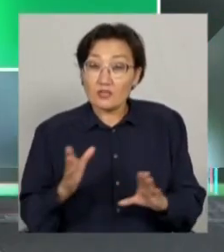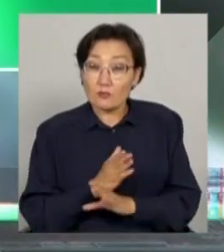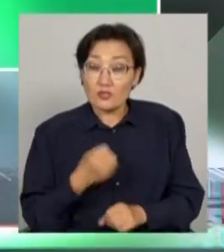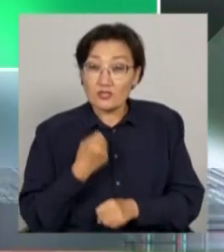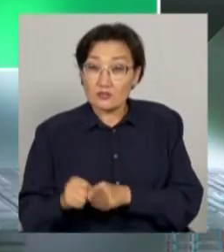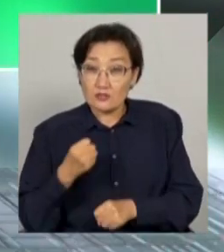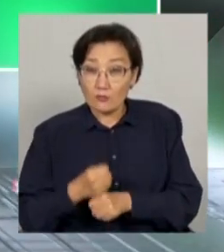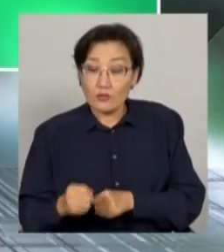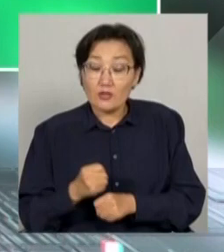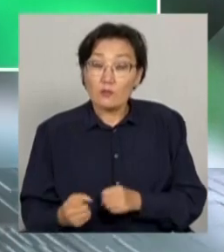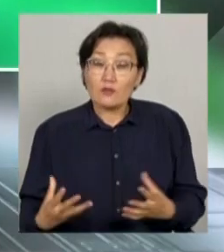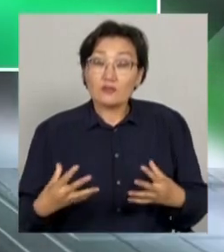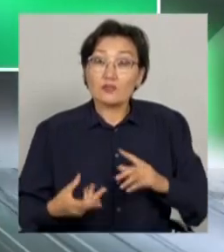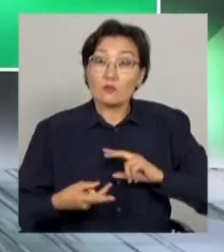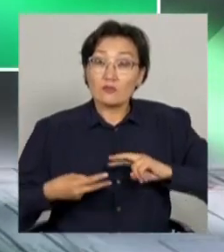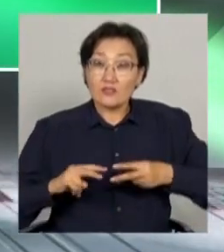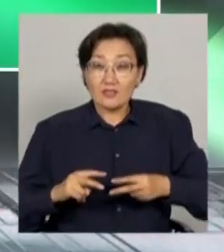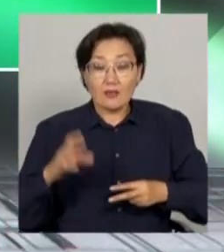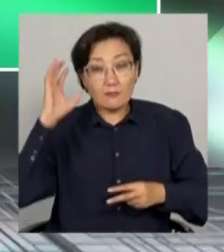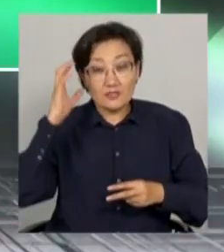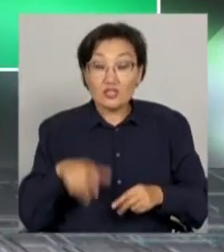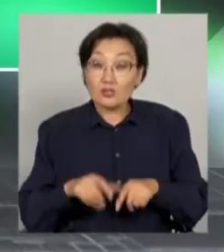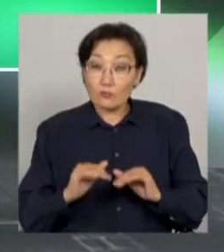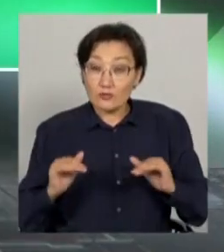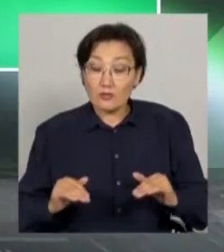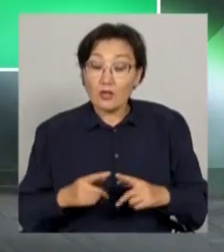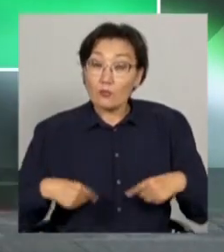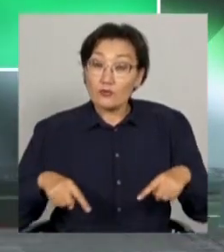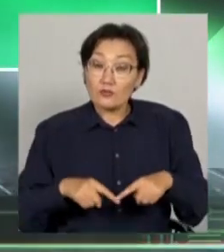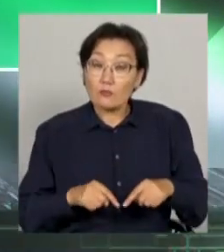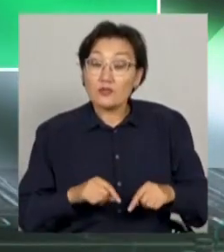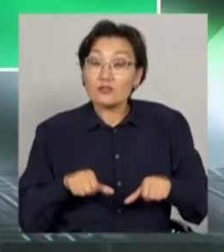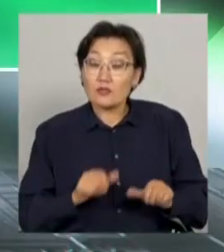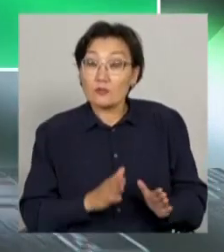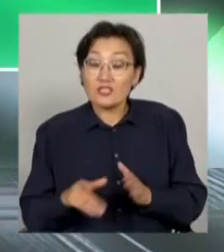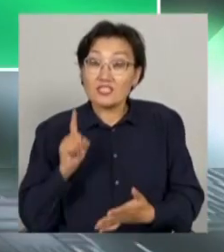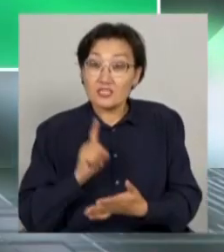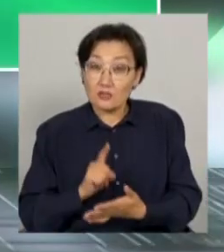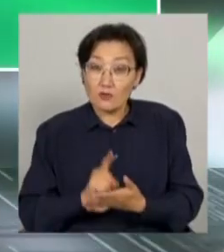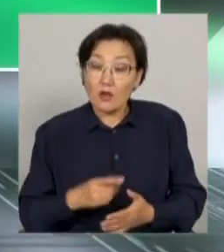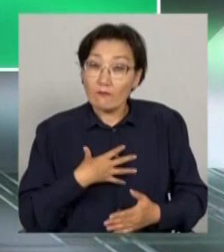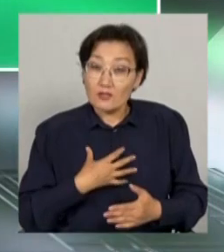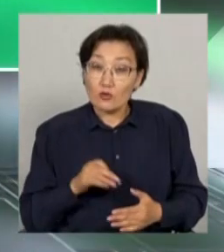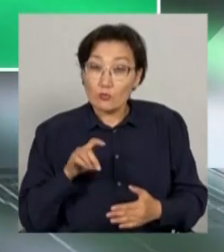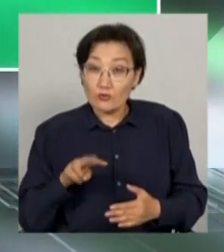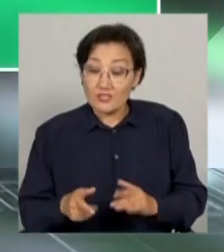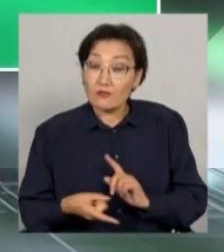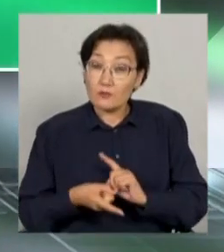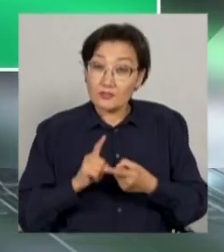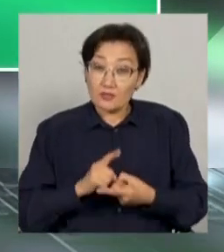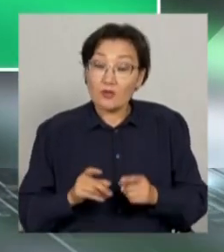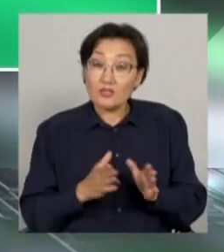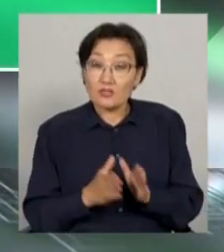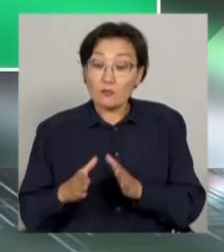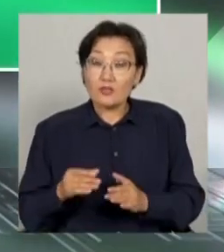насилия деформирует сознание и психику детей. Поэтому органы правопорядка могут и должны играть ключевую роль в трансформации